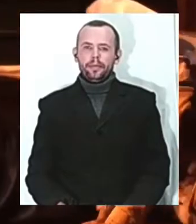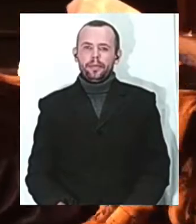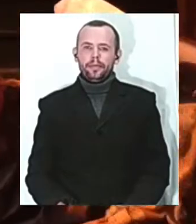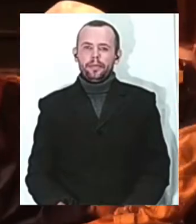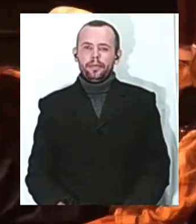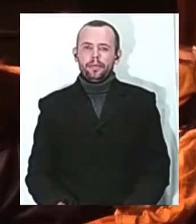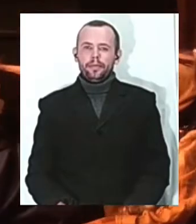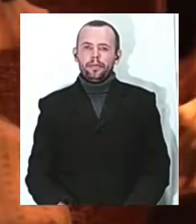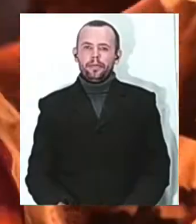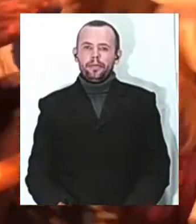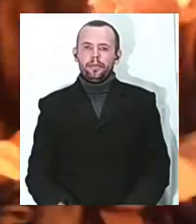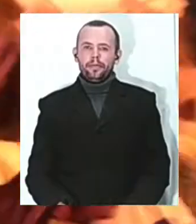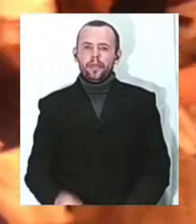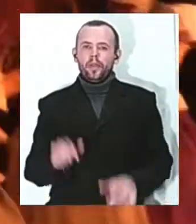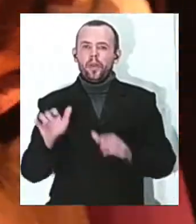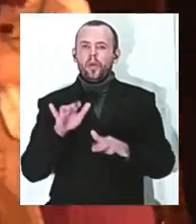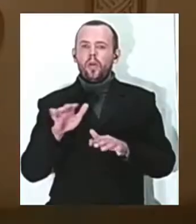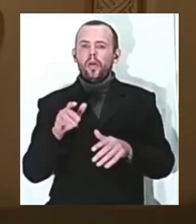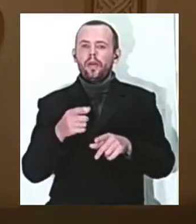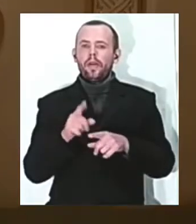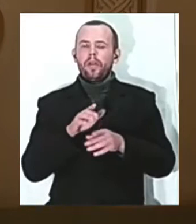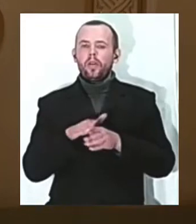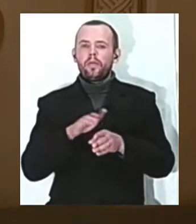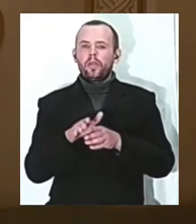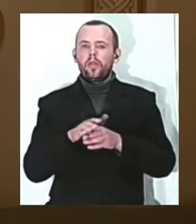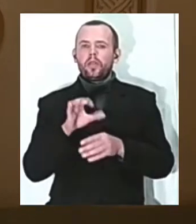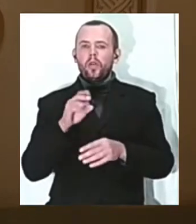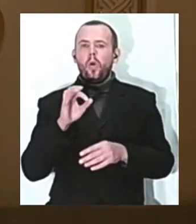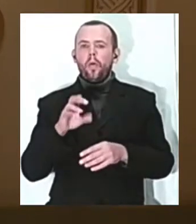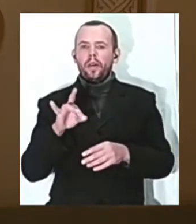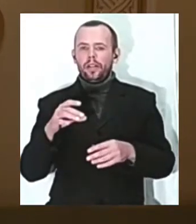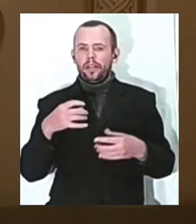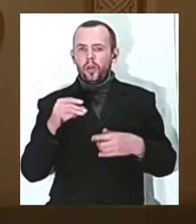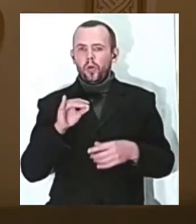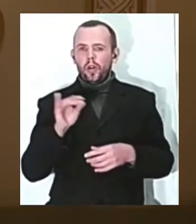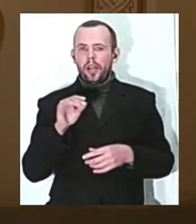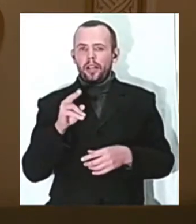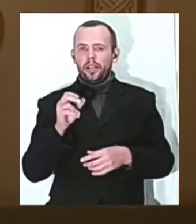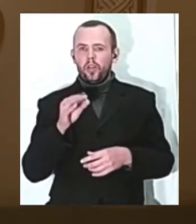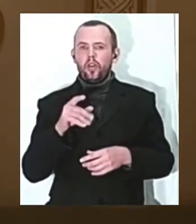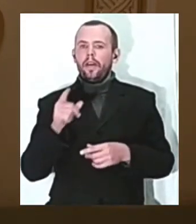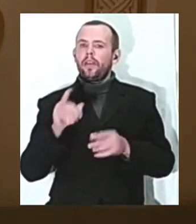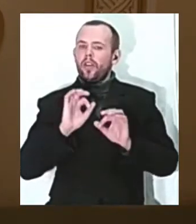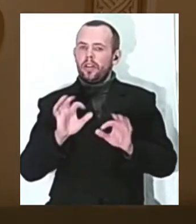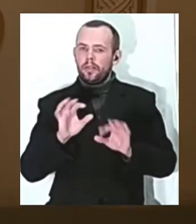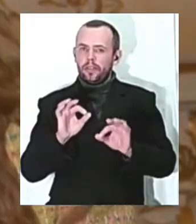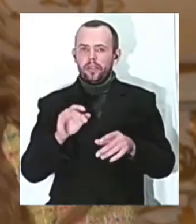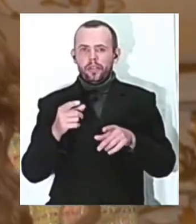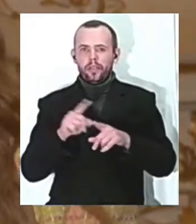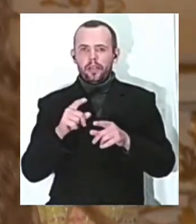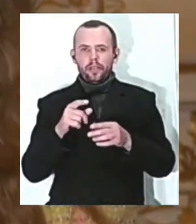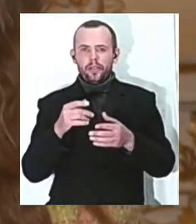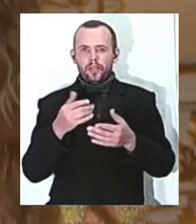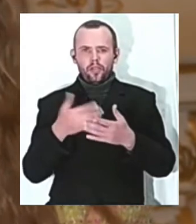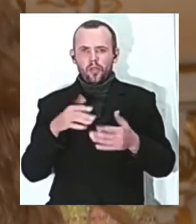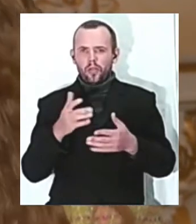Роль летючої мавпи виконуватиме солістка оперного театру Юлія Теречук. Жінка розповідає, впродовж 8 років грає цього персонажа у виставі